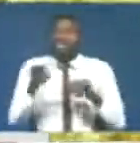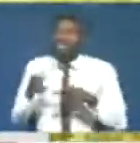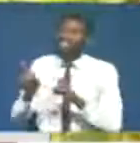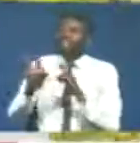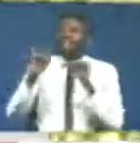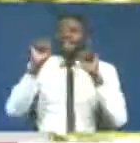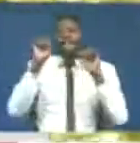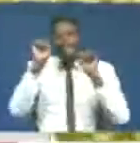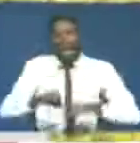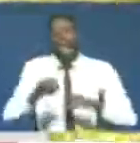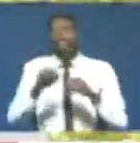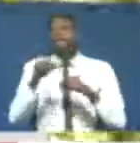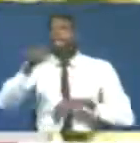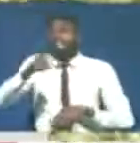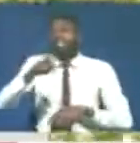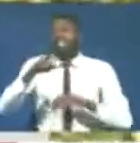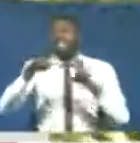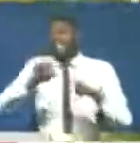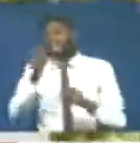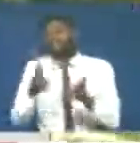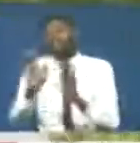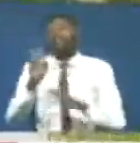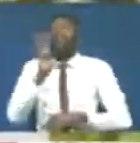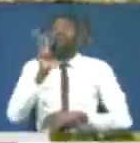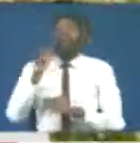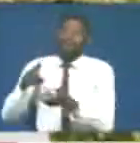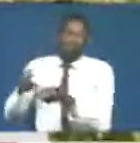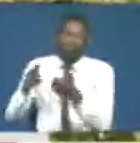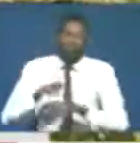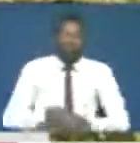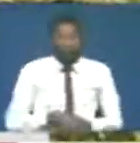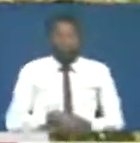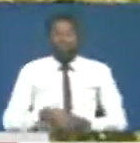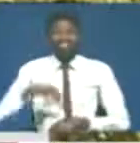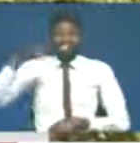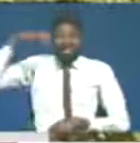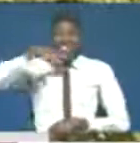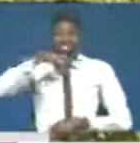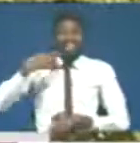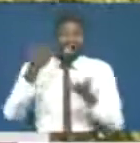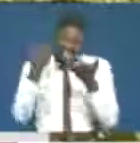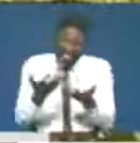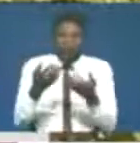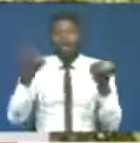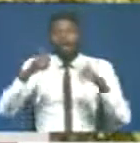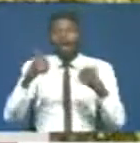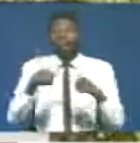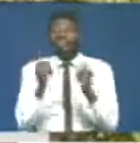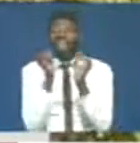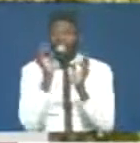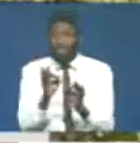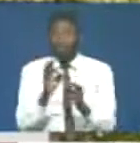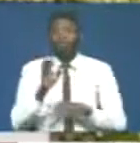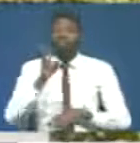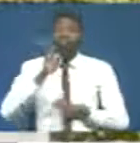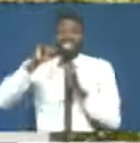Kiangazi kinaendelea, lakini tunashukuru hii shamba inasaidia, bado hakuna ukame vile. Na ni kwamba hapa kukipata kama uchimbaji wa maji ama